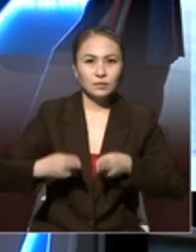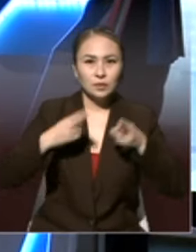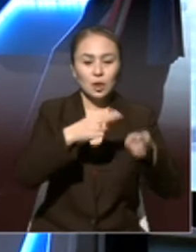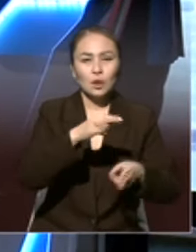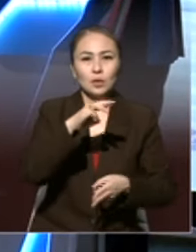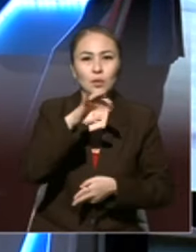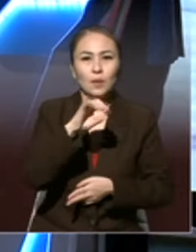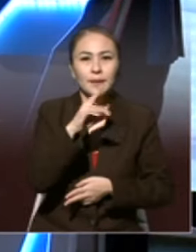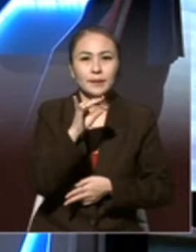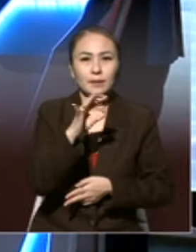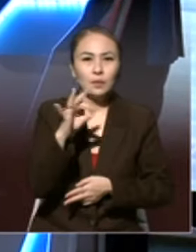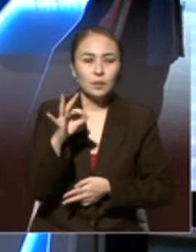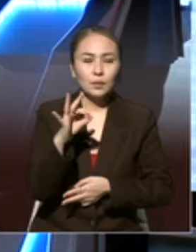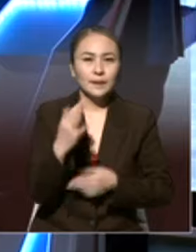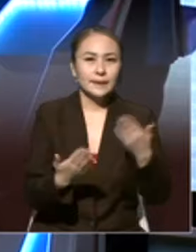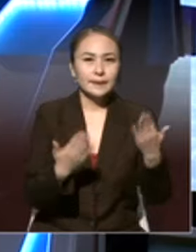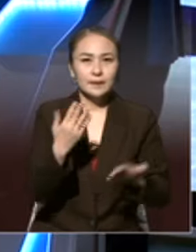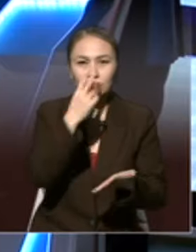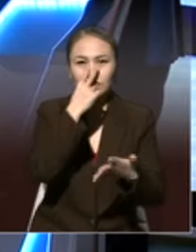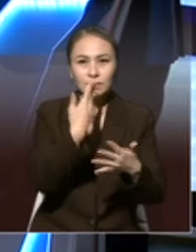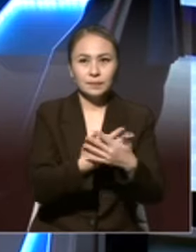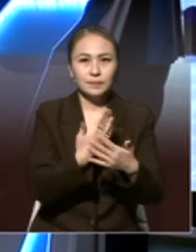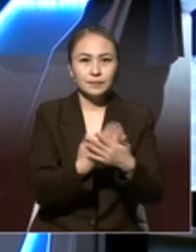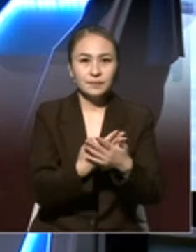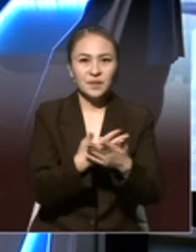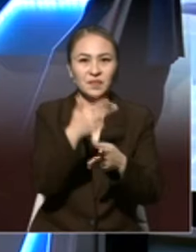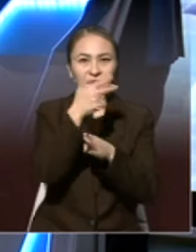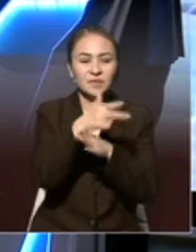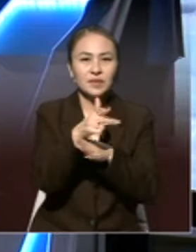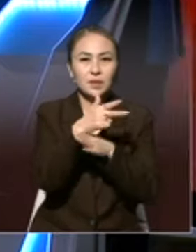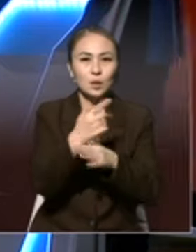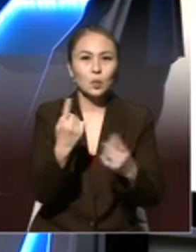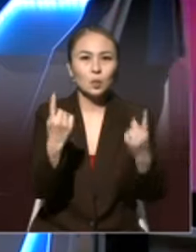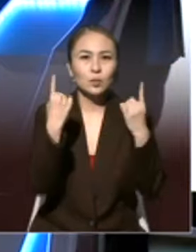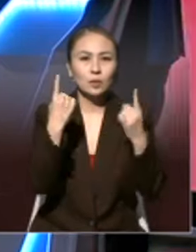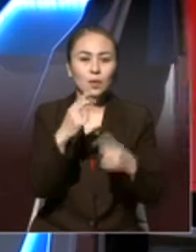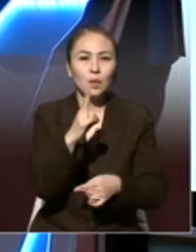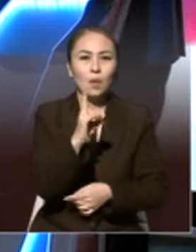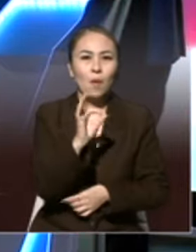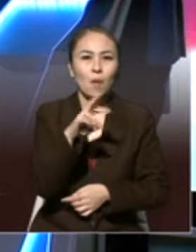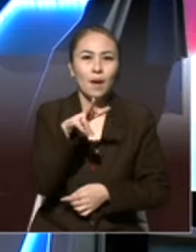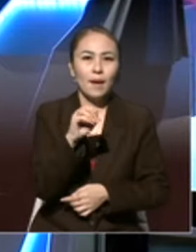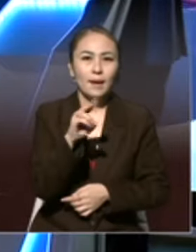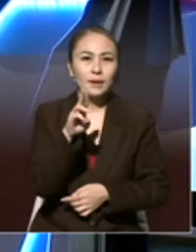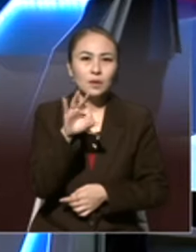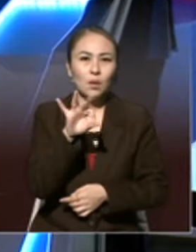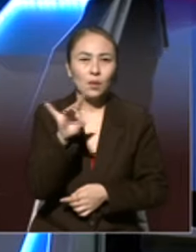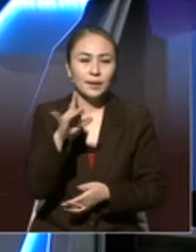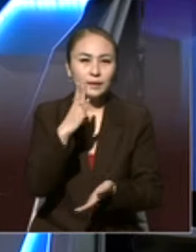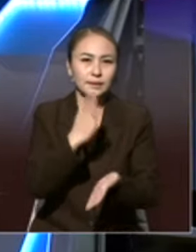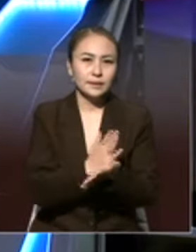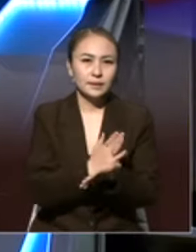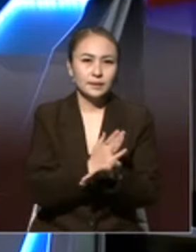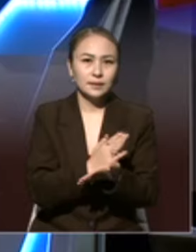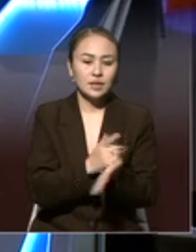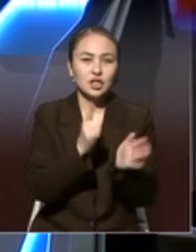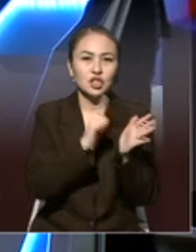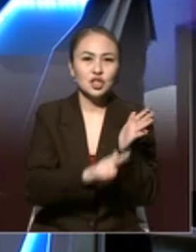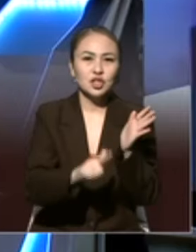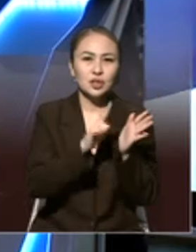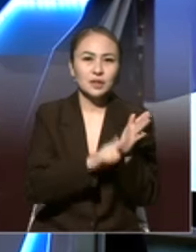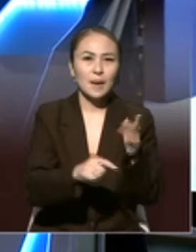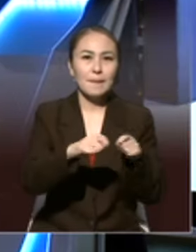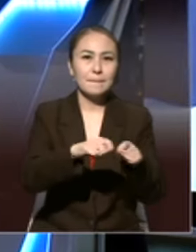Токиода. Егер де көрсетсеңіздер, мына жерде видеода үлкен коллектор бар. Ол коллектор 70